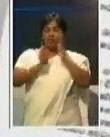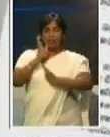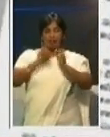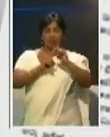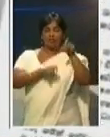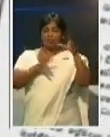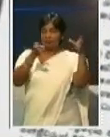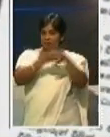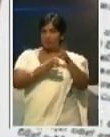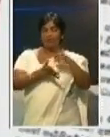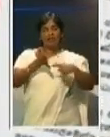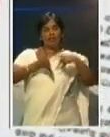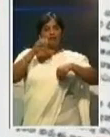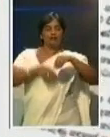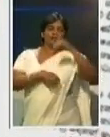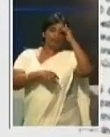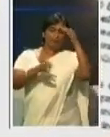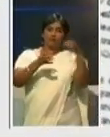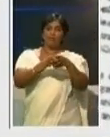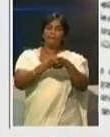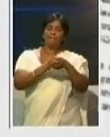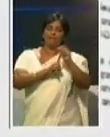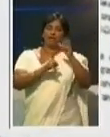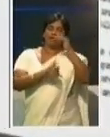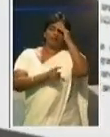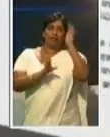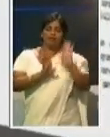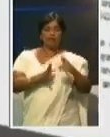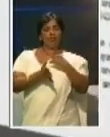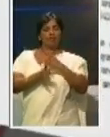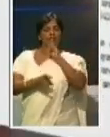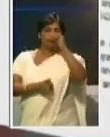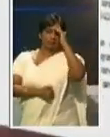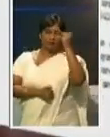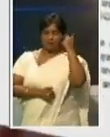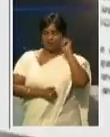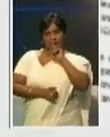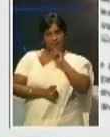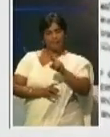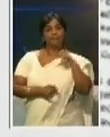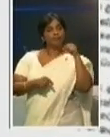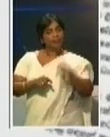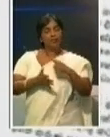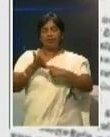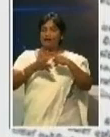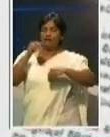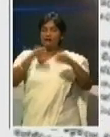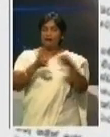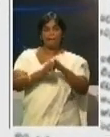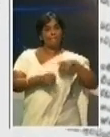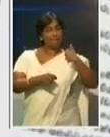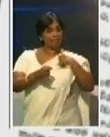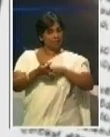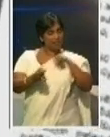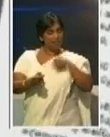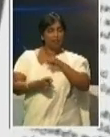මන්ත්‍රීවරුන් පිරිසක් සිටින දේශපාලන පක්ෂයේ පාර්ලිමේන්තු කණ්ඩායම් නායකයා බවයි කතානායකවරයා එහිදී සඳහන් කළේ. අදාළ දේශපාලන පක්ෂයේ මහලේකම්වරයා